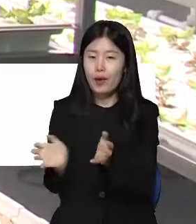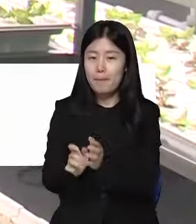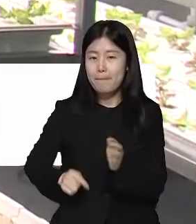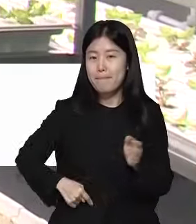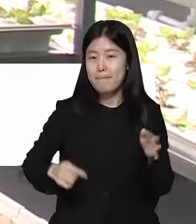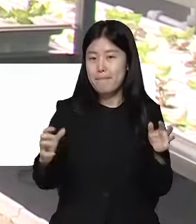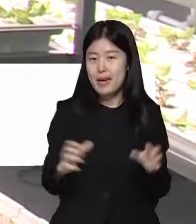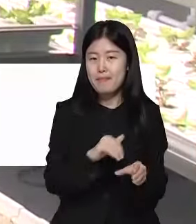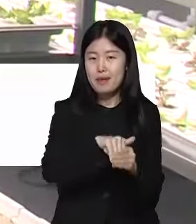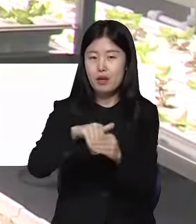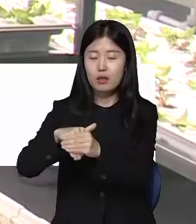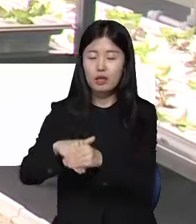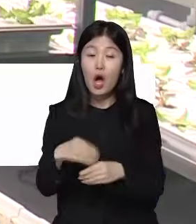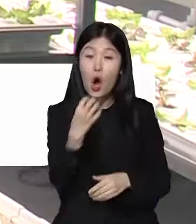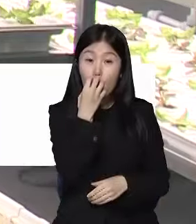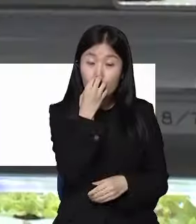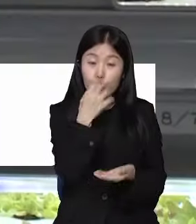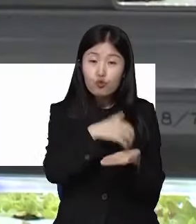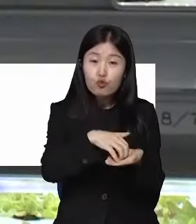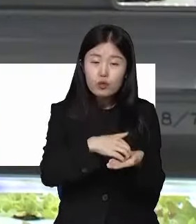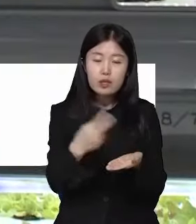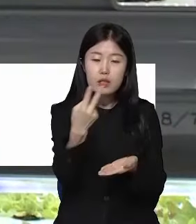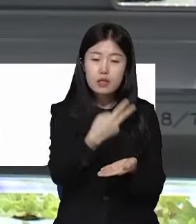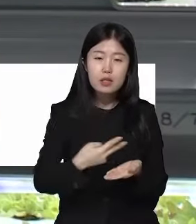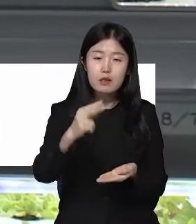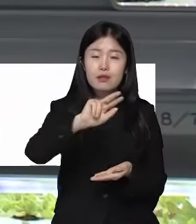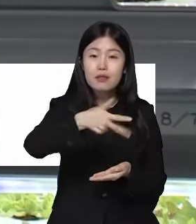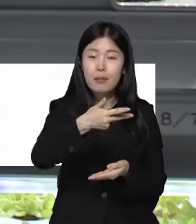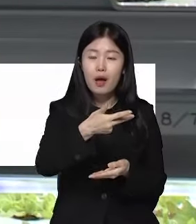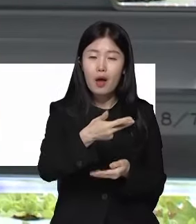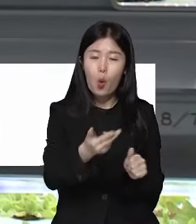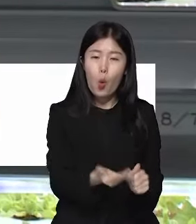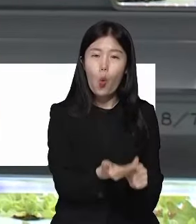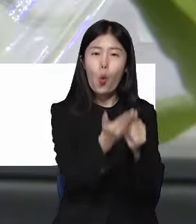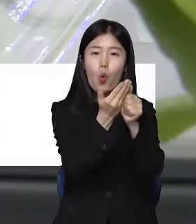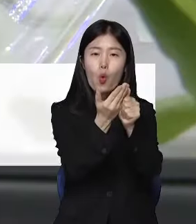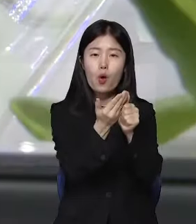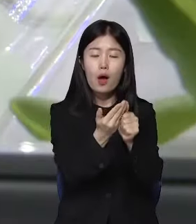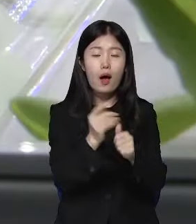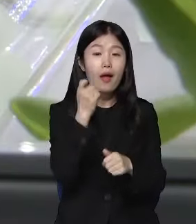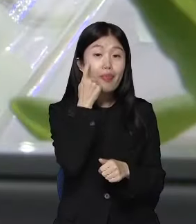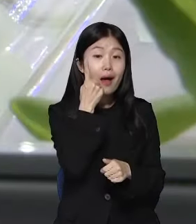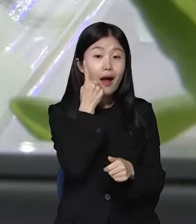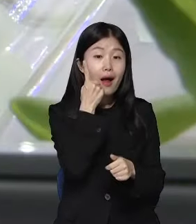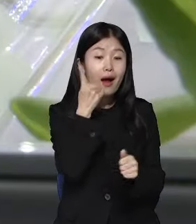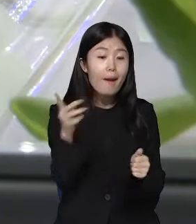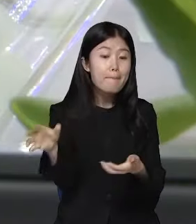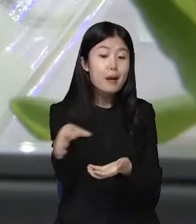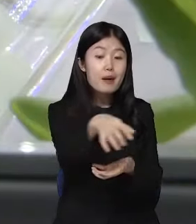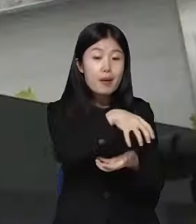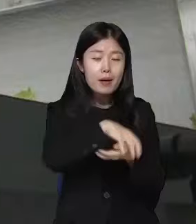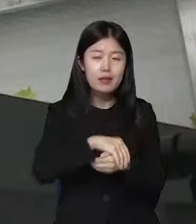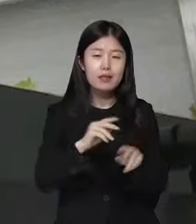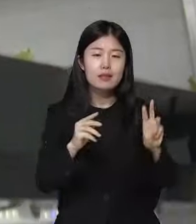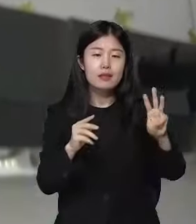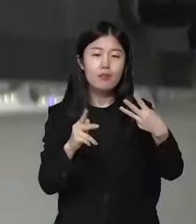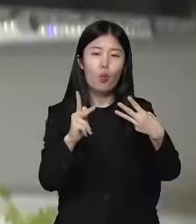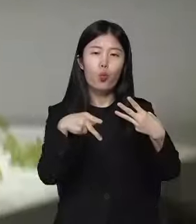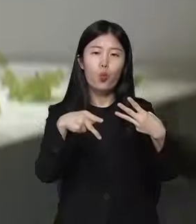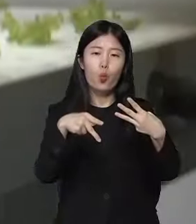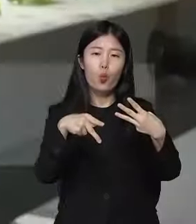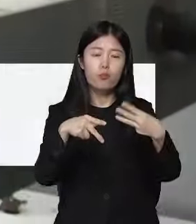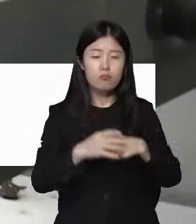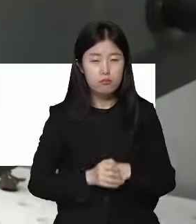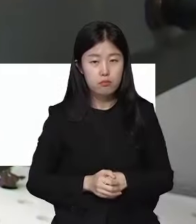상추 2,700송이를 동시에 키울 수 있는 규모로 한 달에 상추 약 300kg을 생산할 수 있습니다.